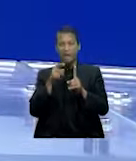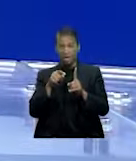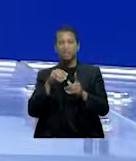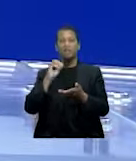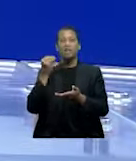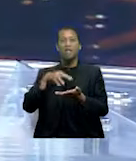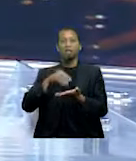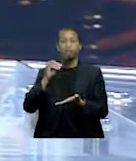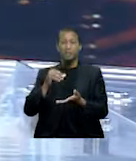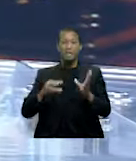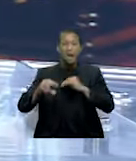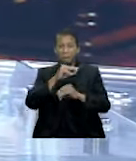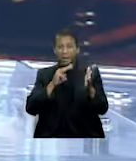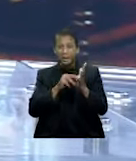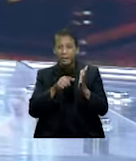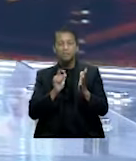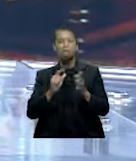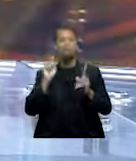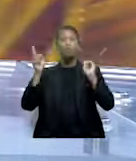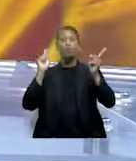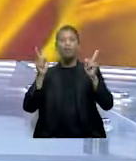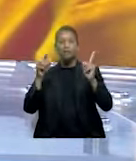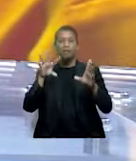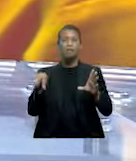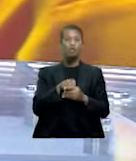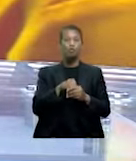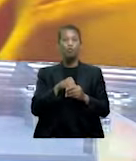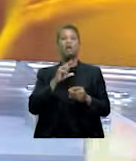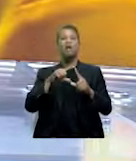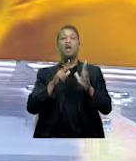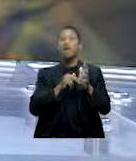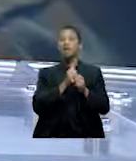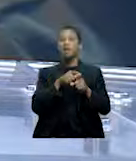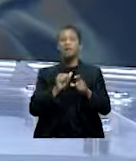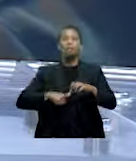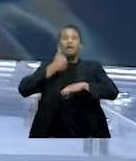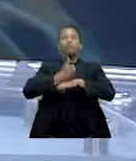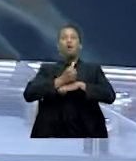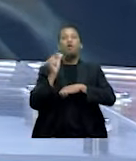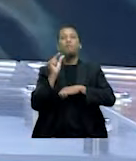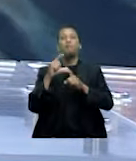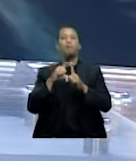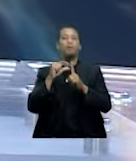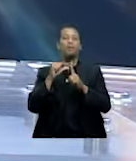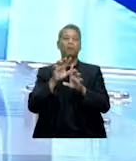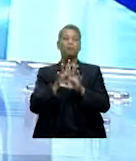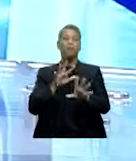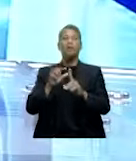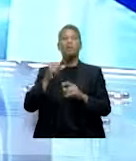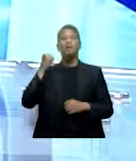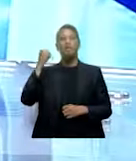Mukernas menghasilkan sejumlah sikap politik termasuk memutuskan Angela Tano Sudibyo sebagai Ketua Umum DPP Partai Perindo.